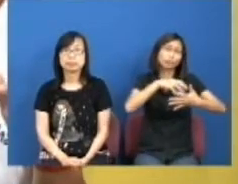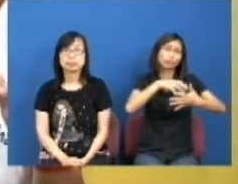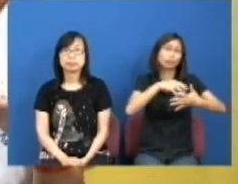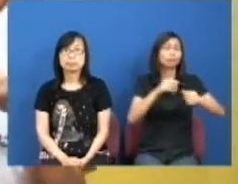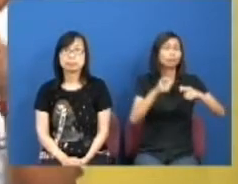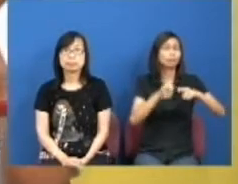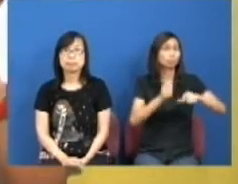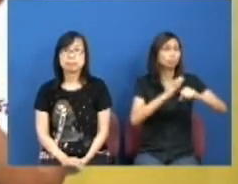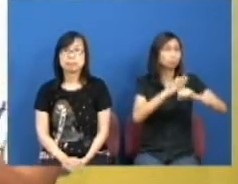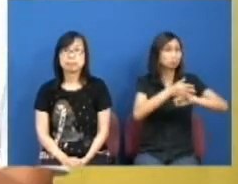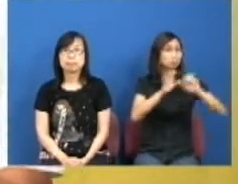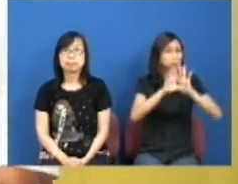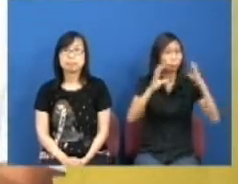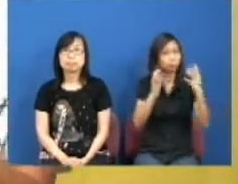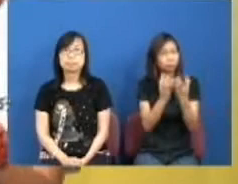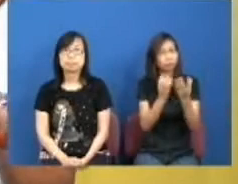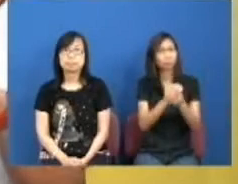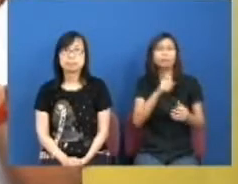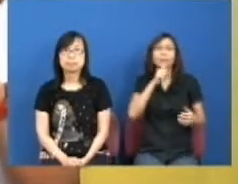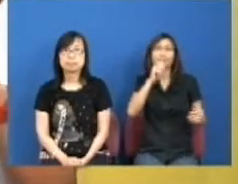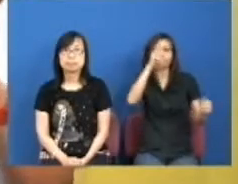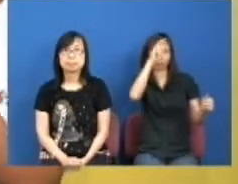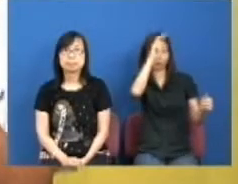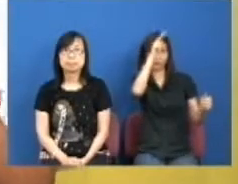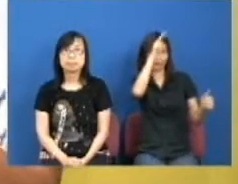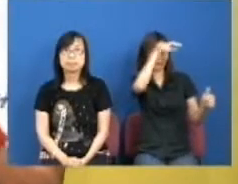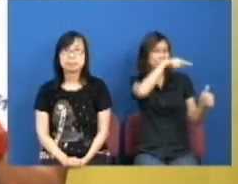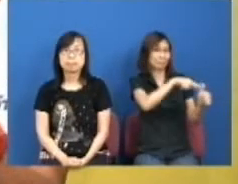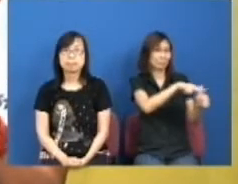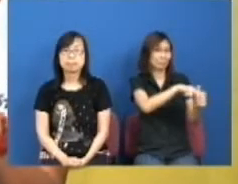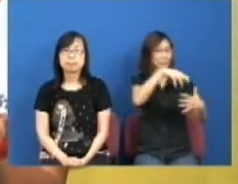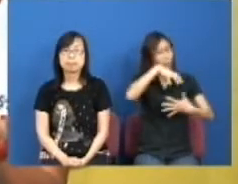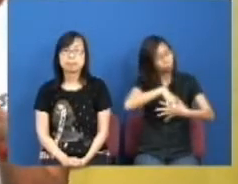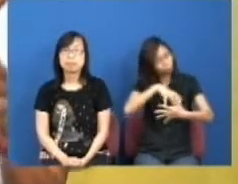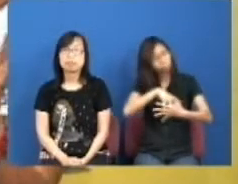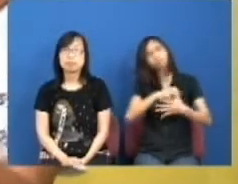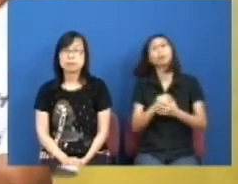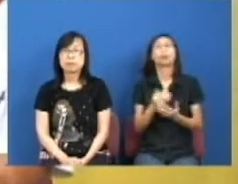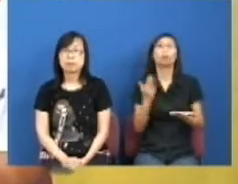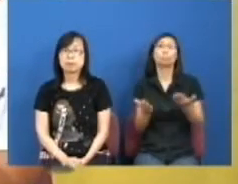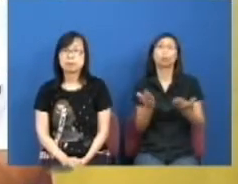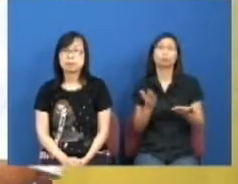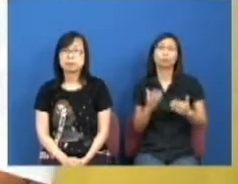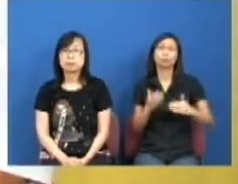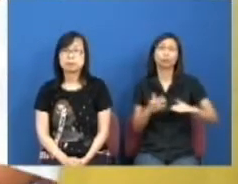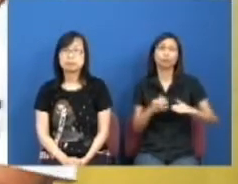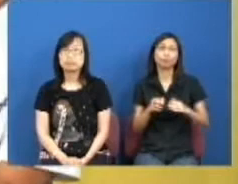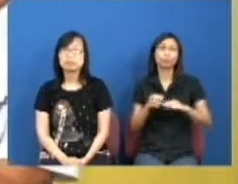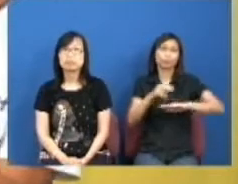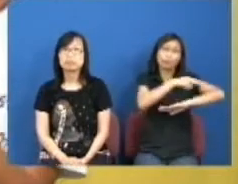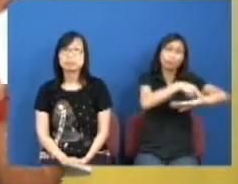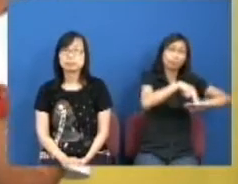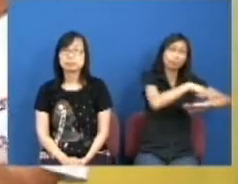實有可能已經被政治滲透，亦都可能有一啲已經係歸邊咗，或者叫做靠邊站去